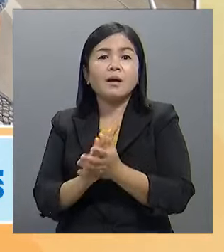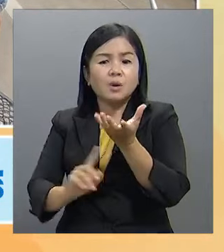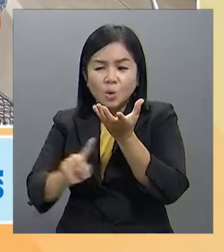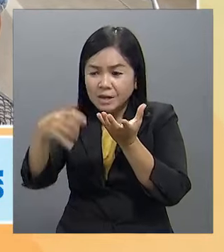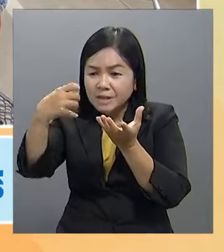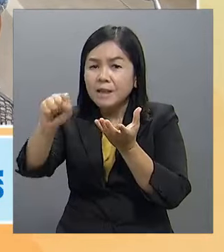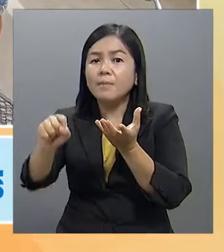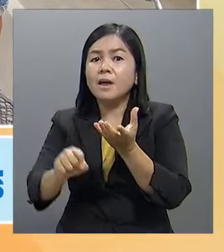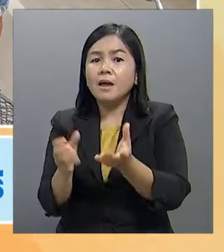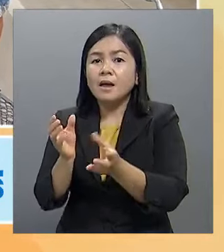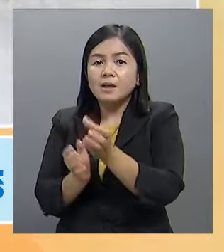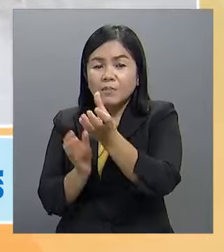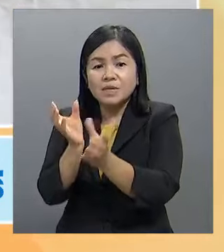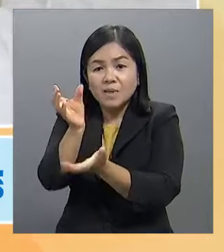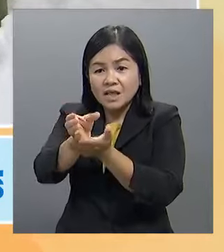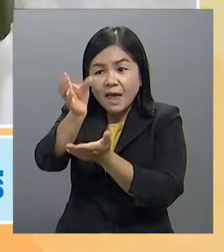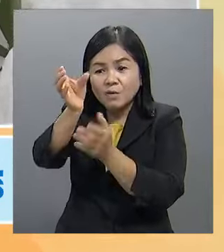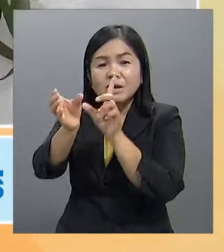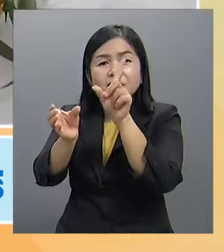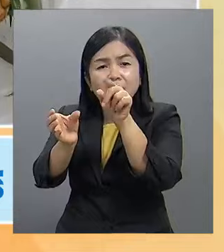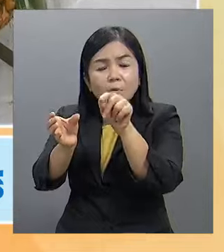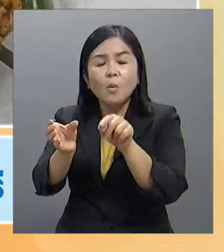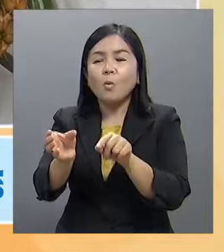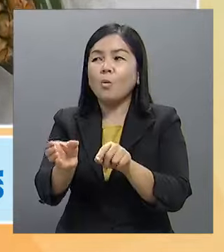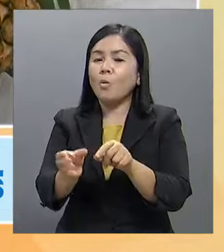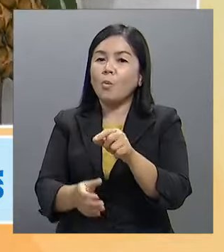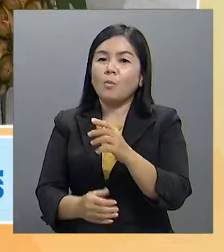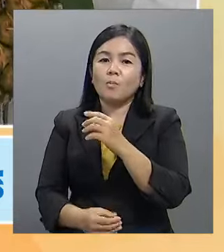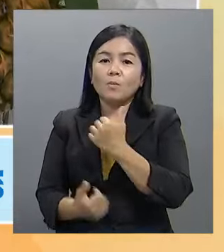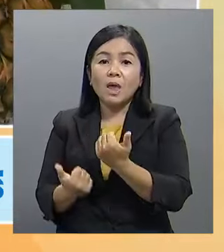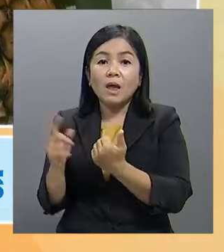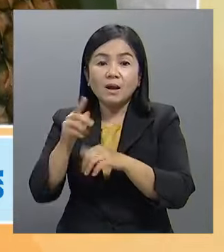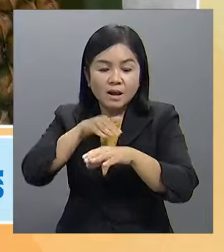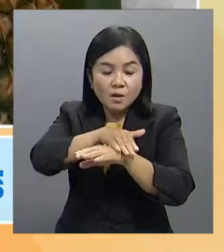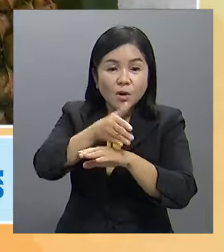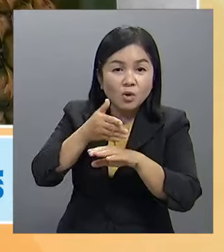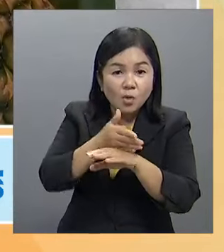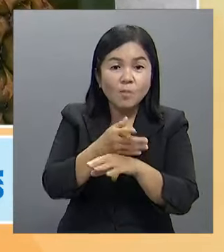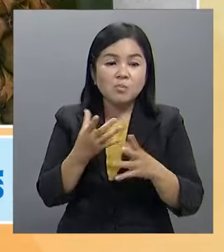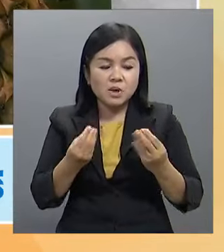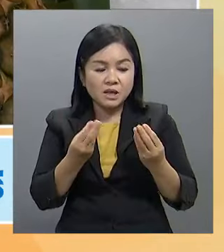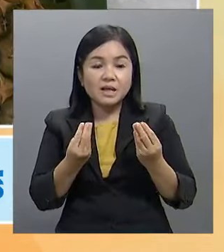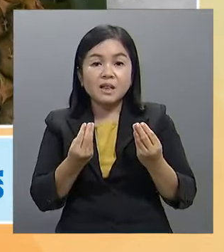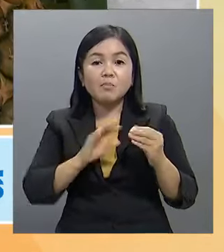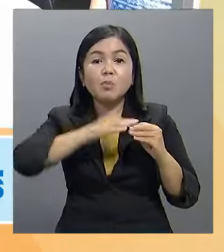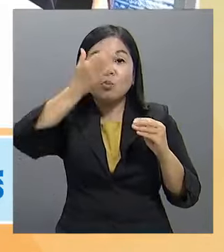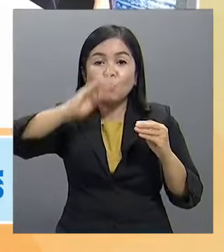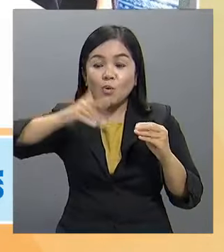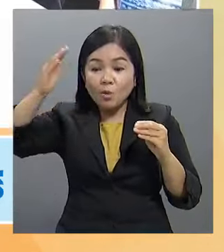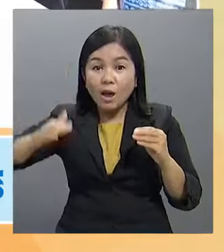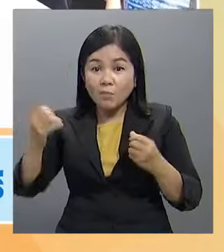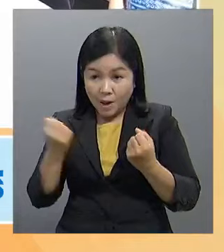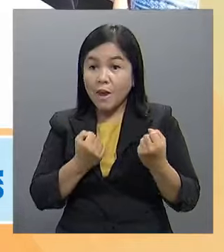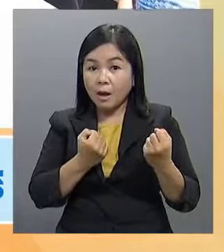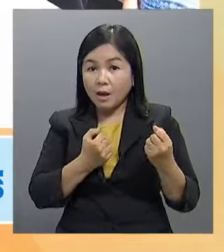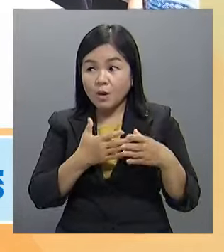20ค่ะโอ้ดูแล้วก็เป็นอีกหนึ่งหนทางนะคุณผู้ชมสับปะรดดินภูเขาไฟ เนาะ เราจิ้มเกลือ ขับรถไปซื้อกันไหมคะ หวานก็จิ้มเก